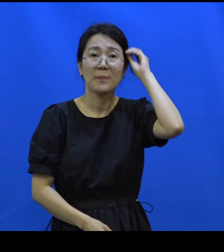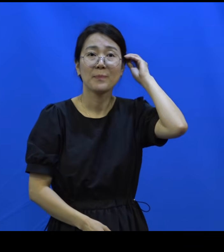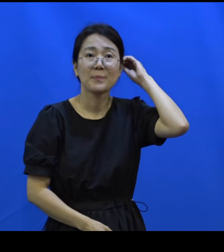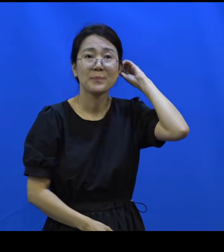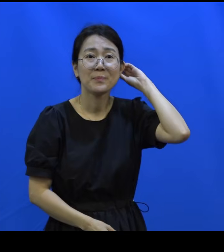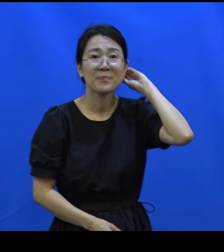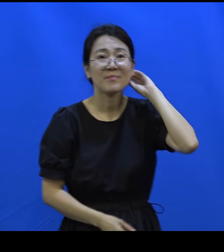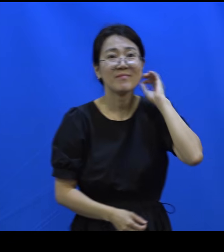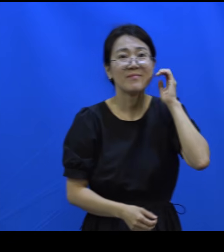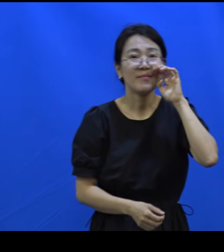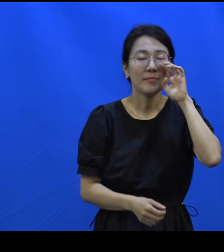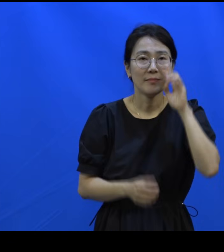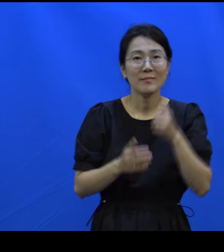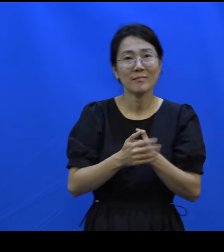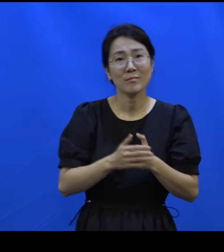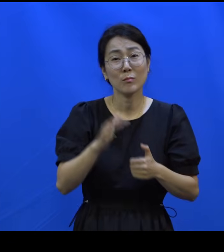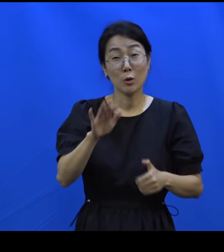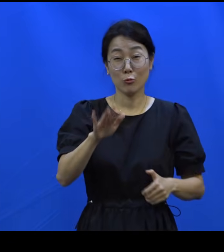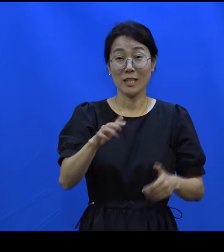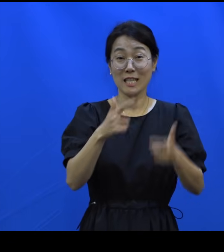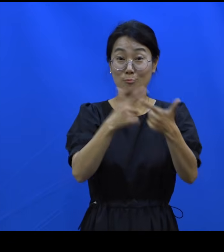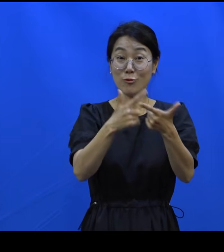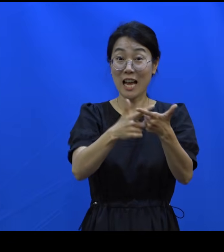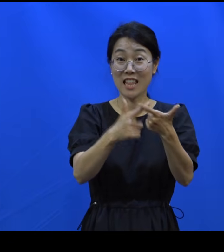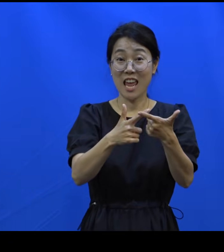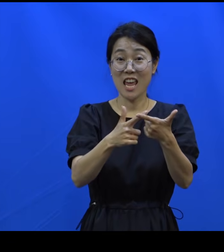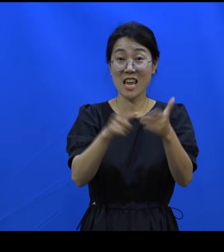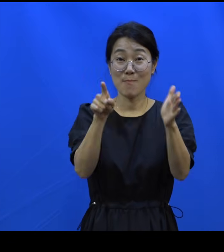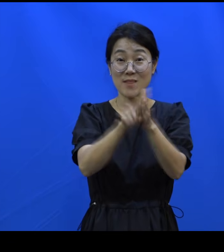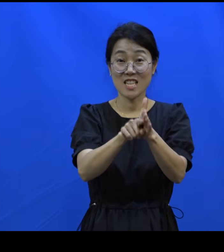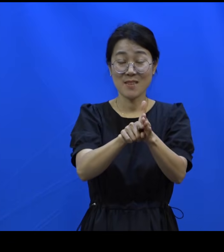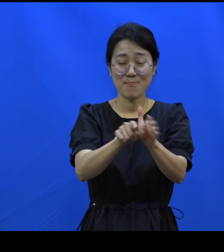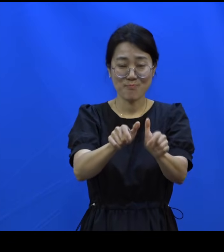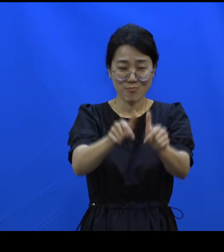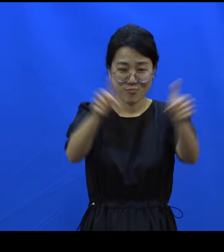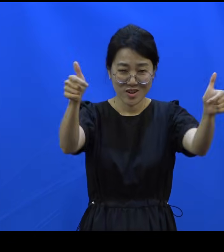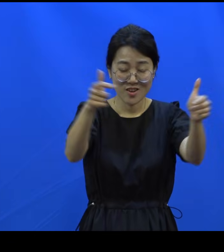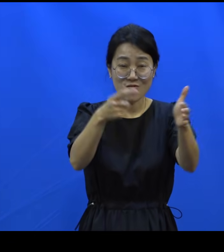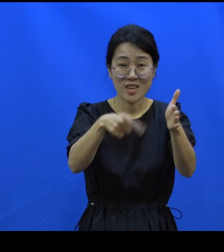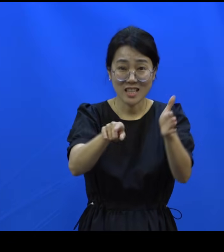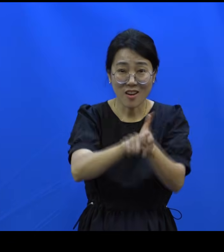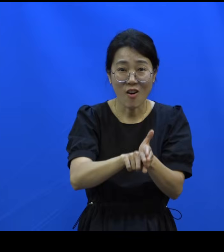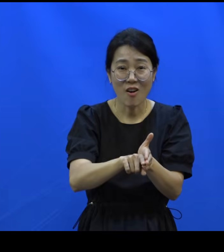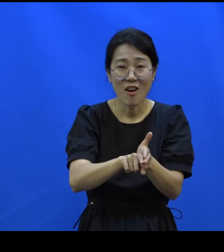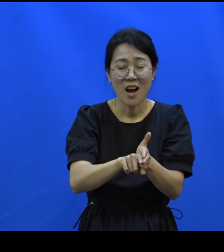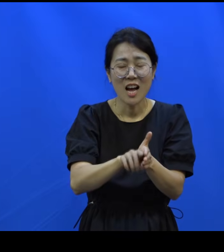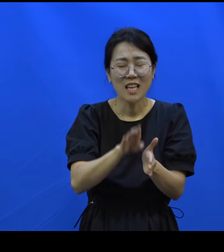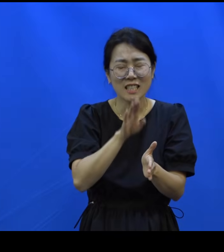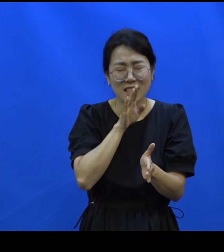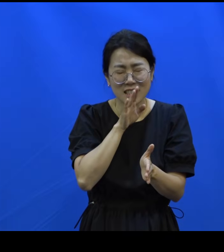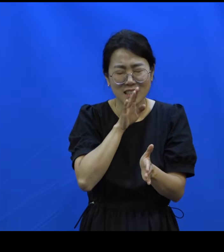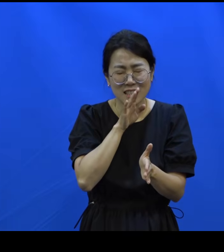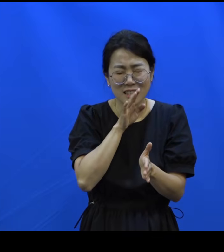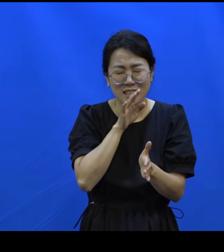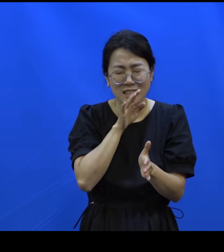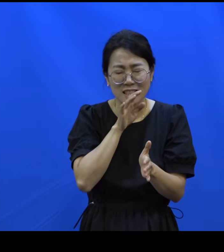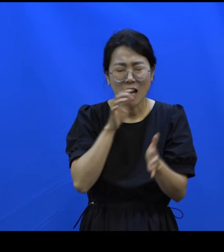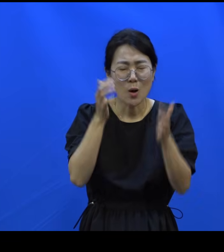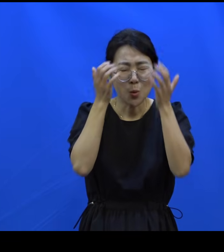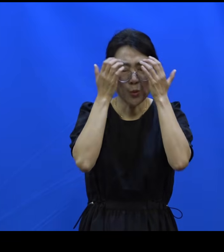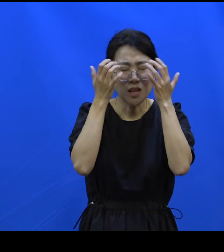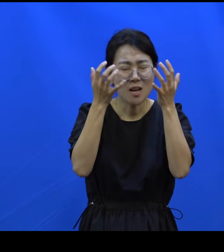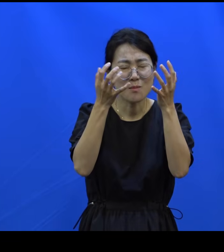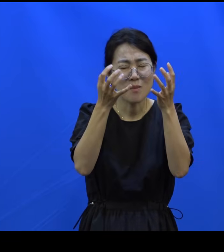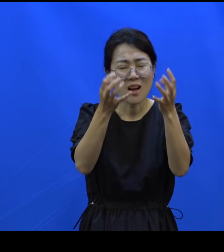성실화를 위해서도 굉장히 많이 대가를 지불했어요. 이 민족을 품고, 또 세계교회를 품고, 디아스포라